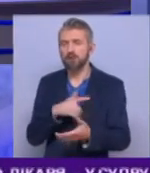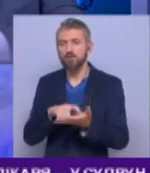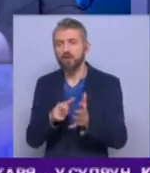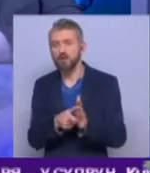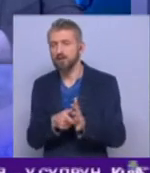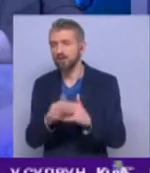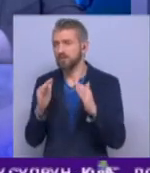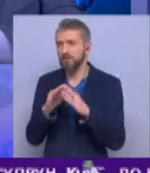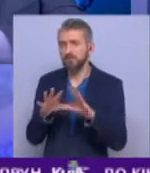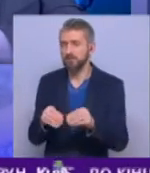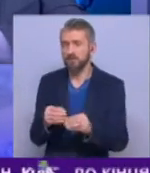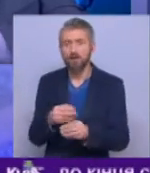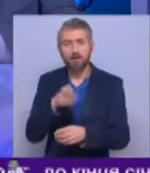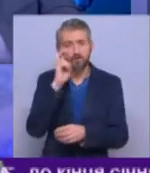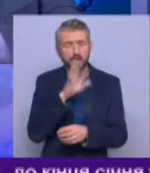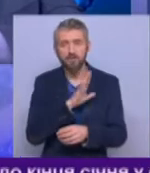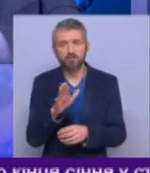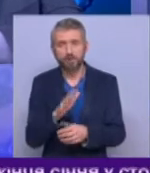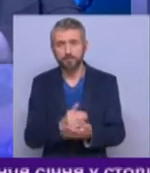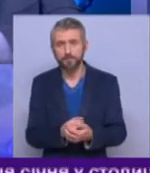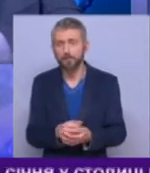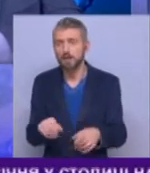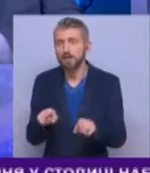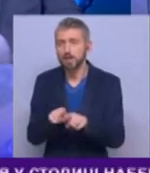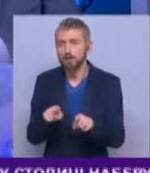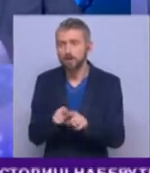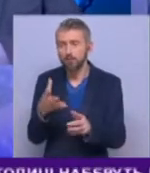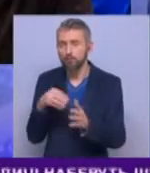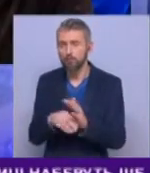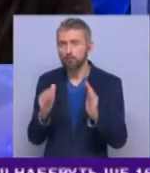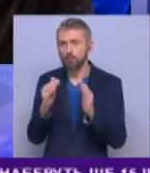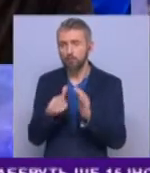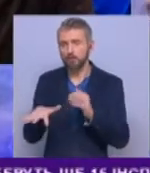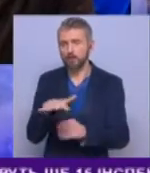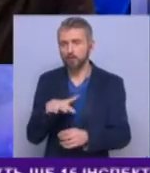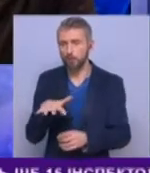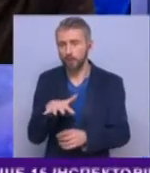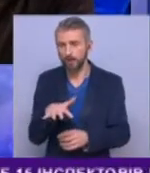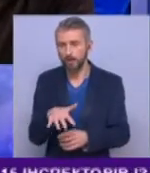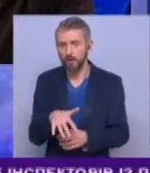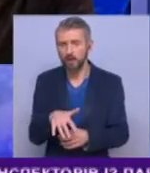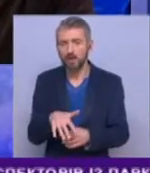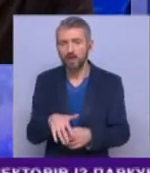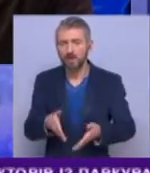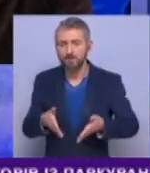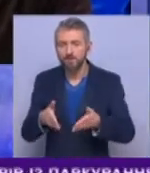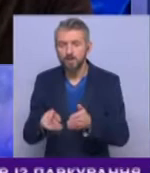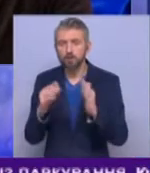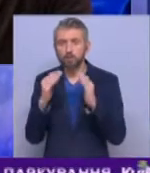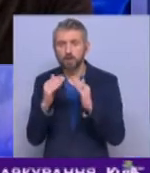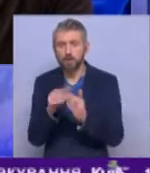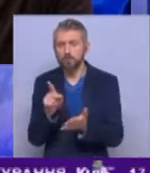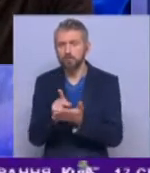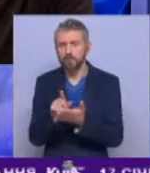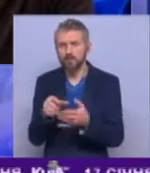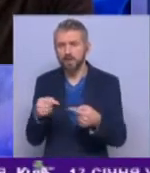майно. Ну так, це вже не державне житло, і його просто і там так, платять за квартиру. І так само внутрішньобудинкова територія. Тобто, виїзди з будинку і все інше не повинні